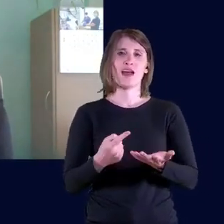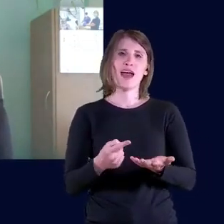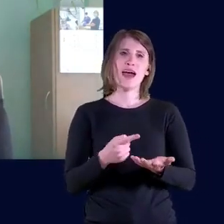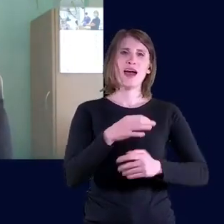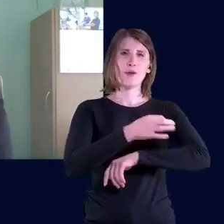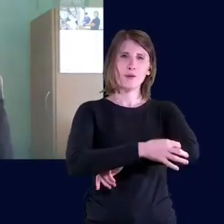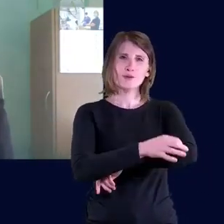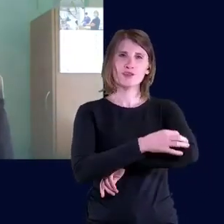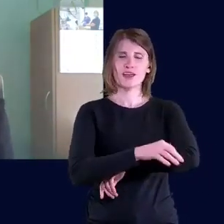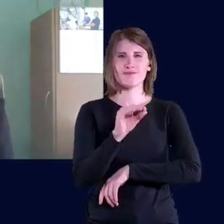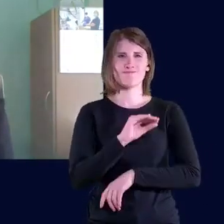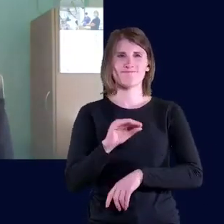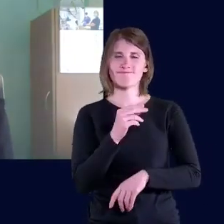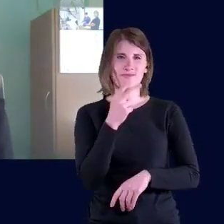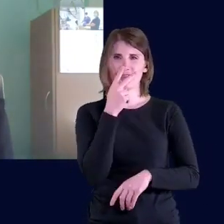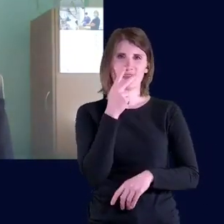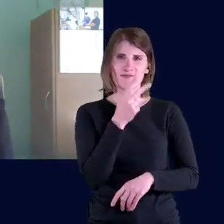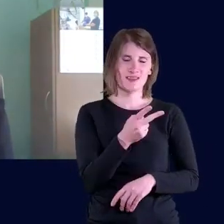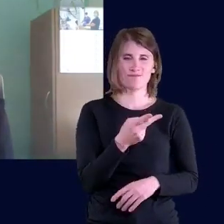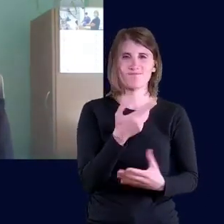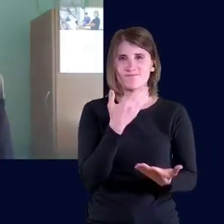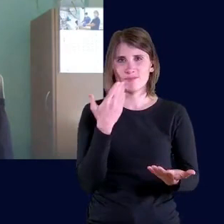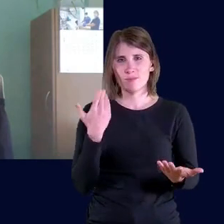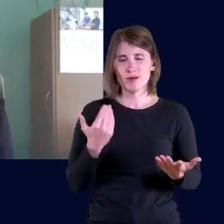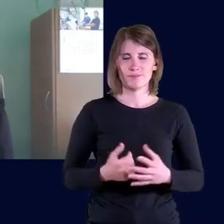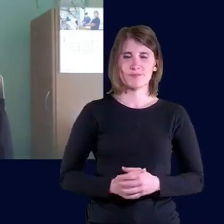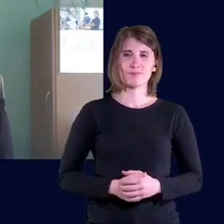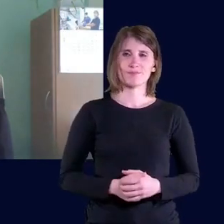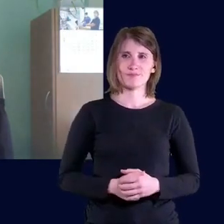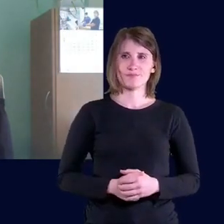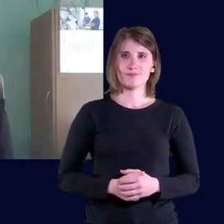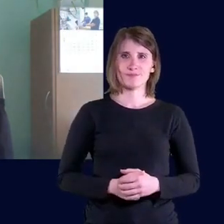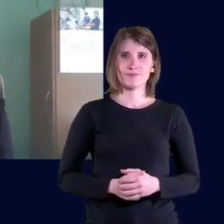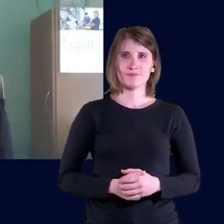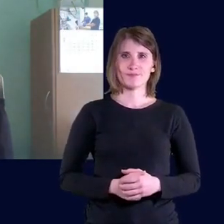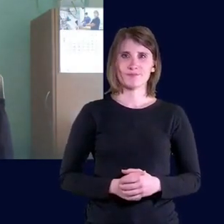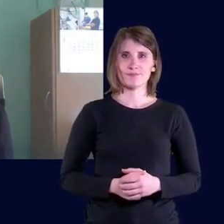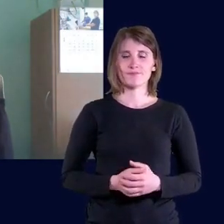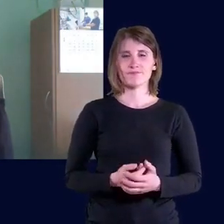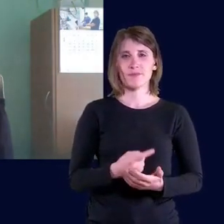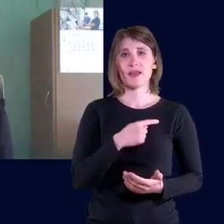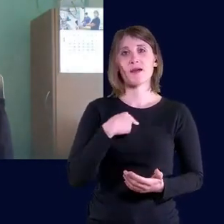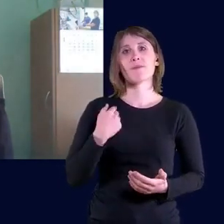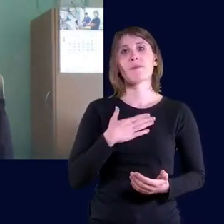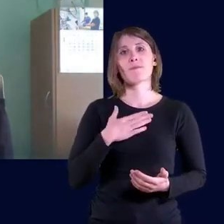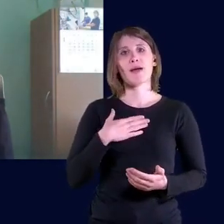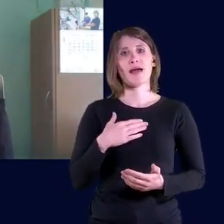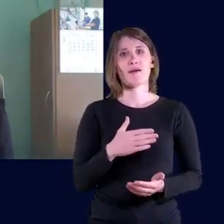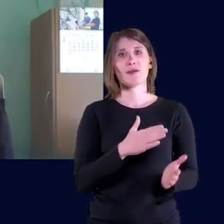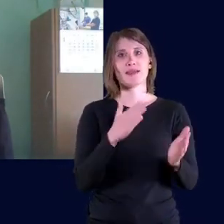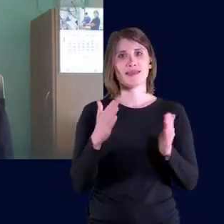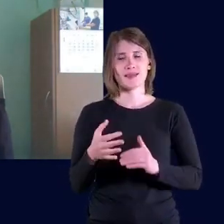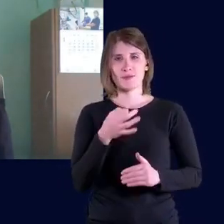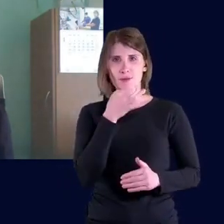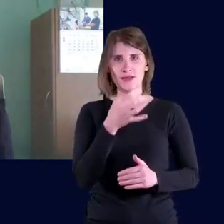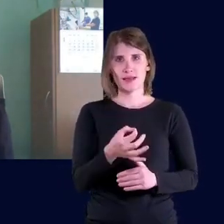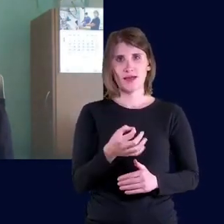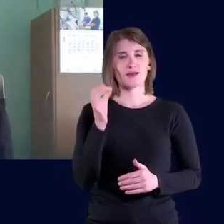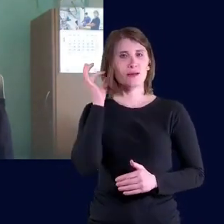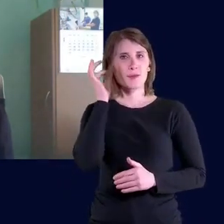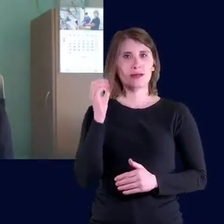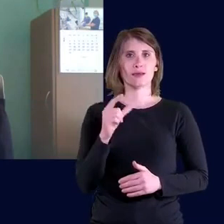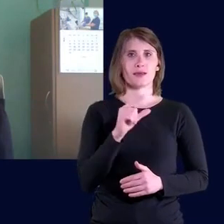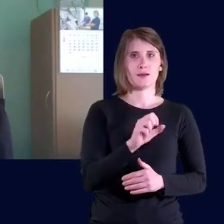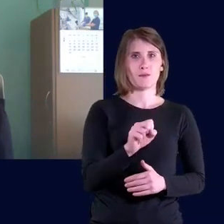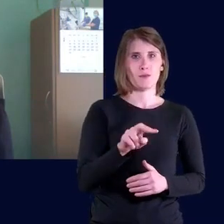uczelniach tego tak dobrze nie widać ale mamy tutaj kolejne pytanie do pani Paul